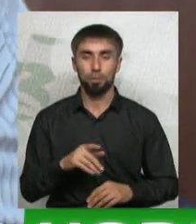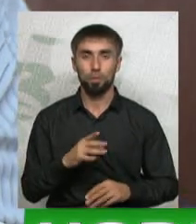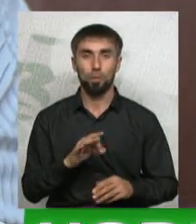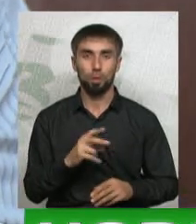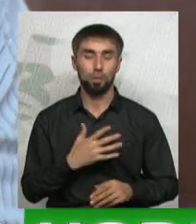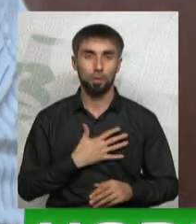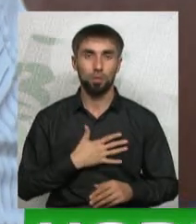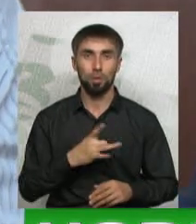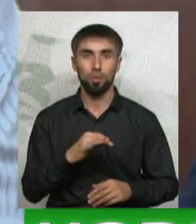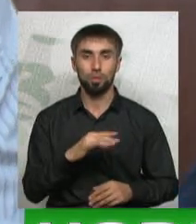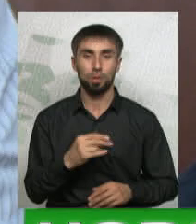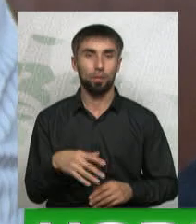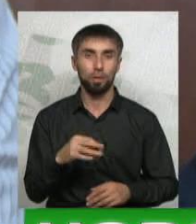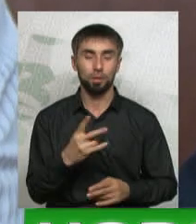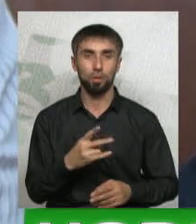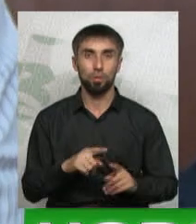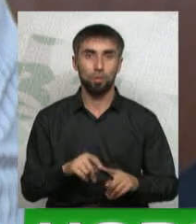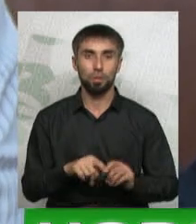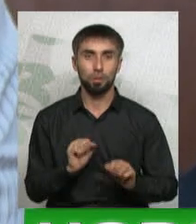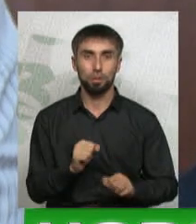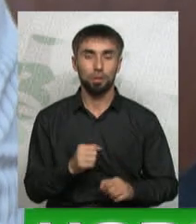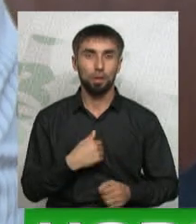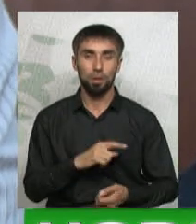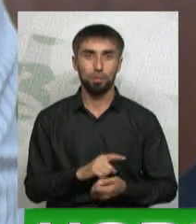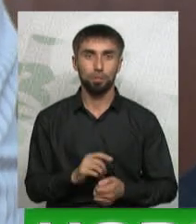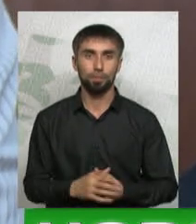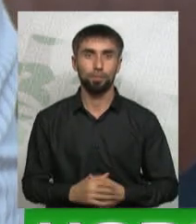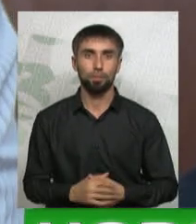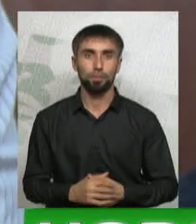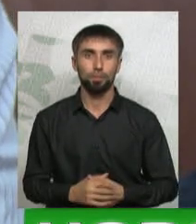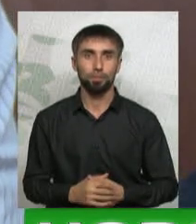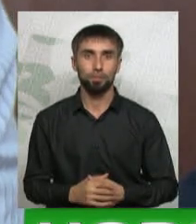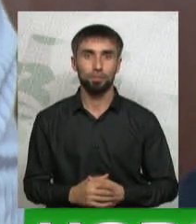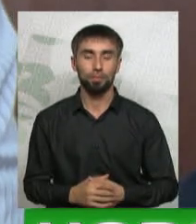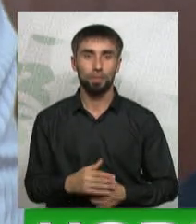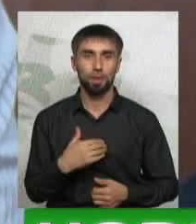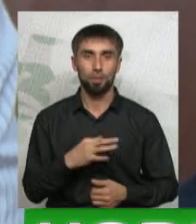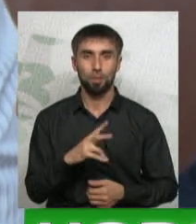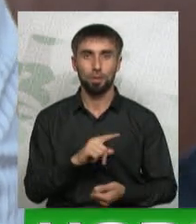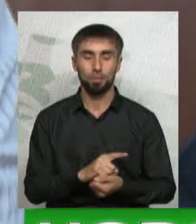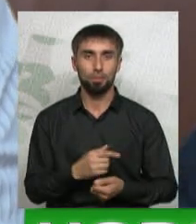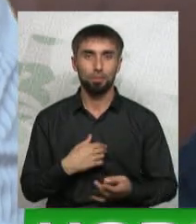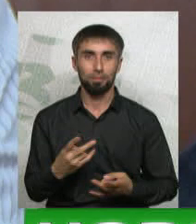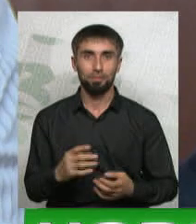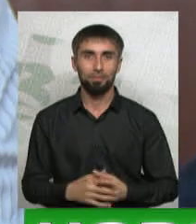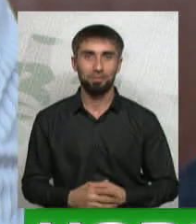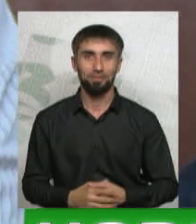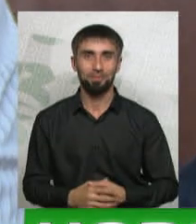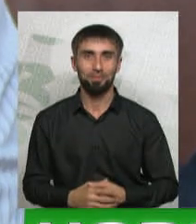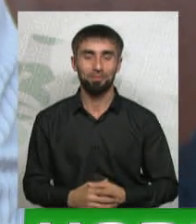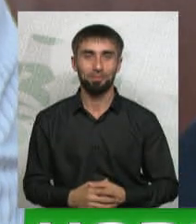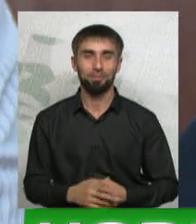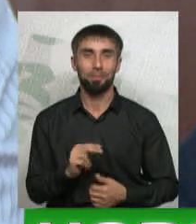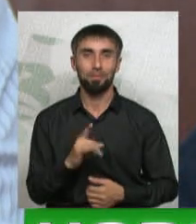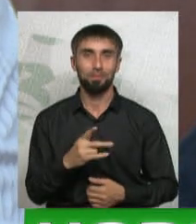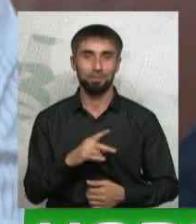Родина. Все мы должны Родину защищать, мы обязаны. Это наша обязаловка, мы должны Родину защищать, как бы